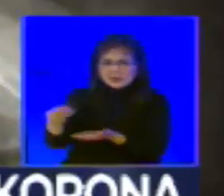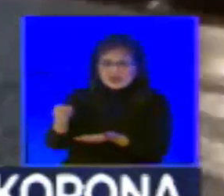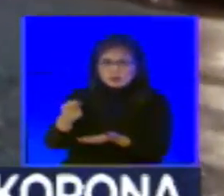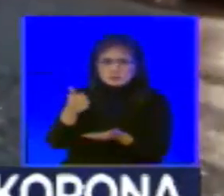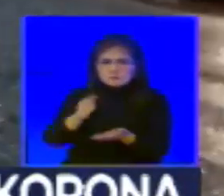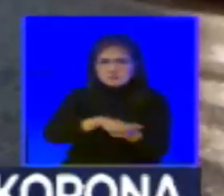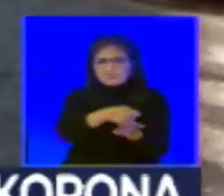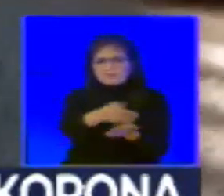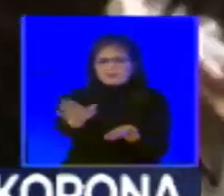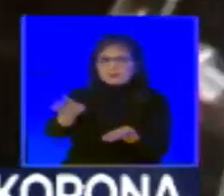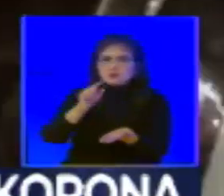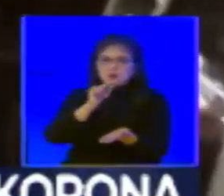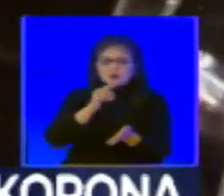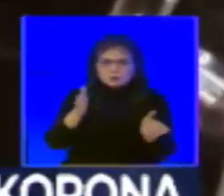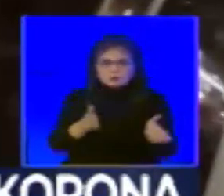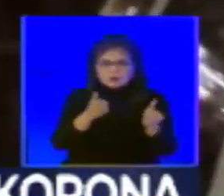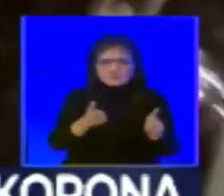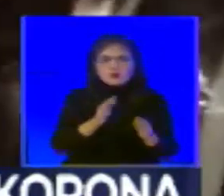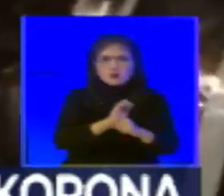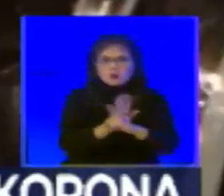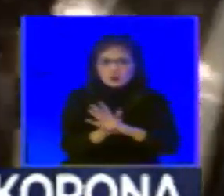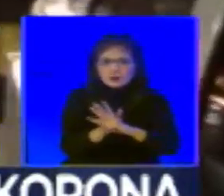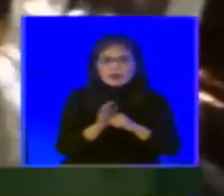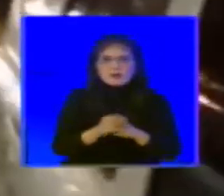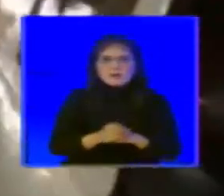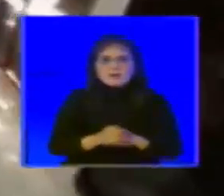sebagian dialihkan untuk penanggulangan COVID-19.